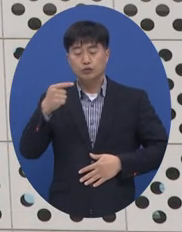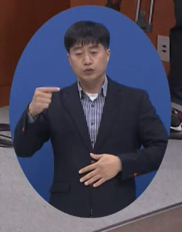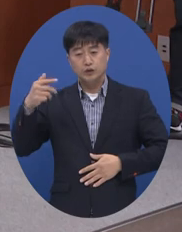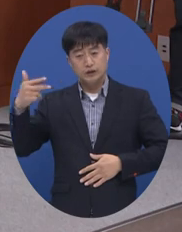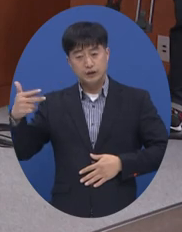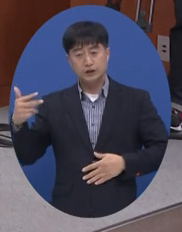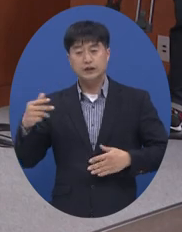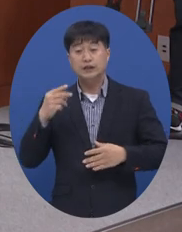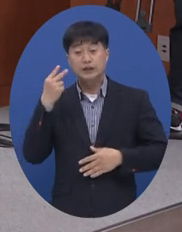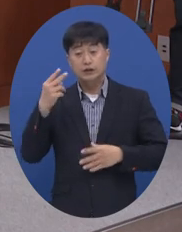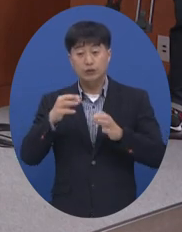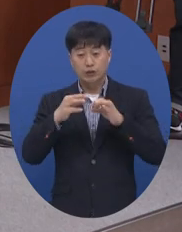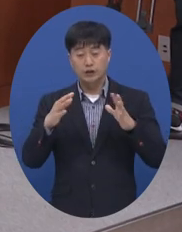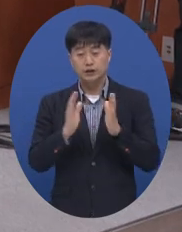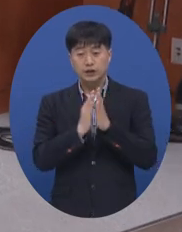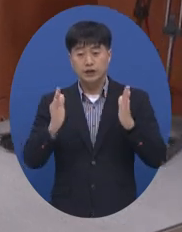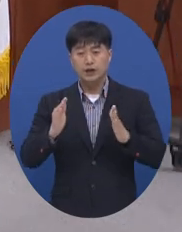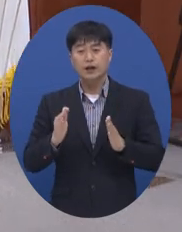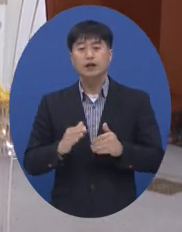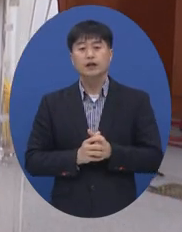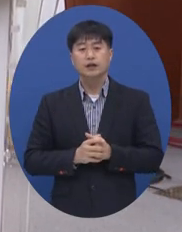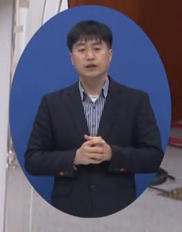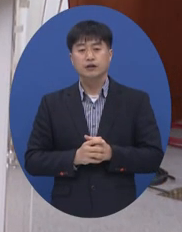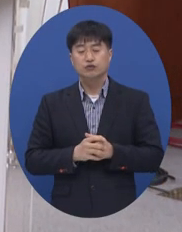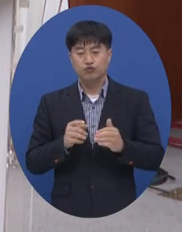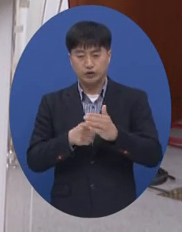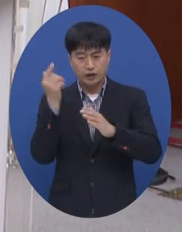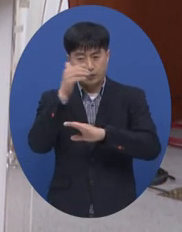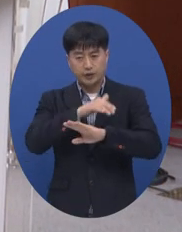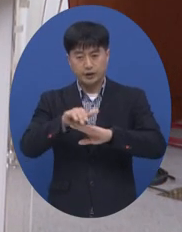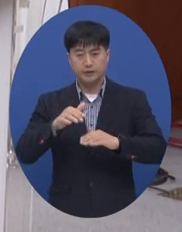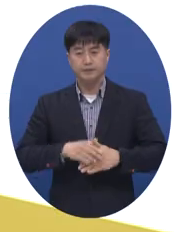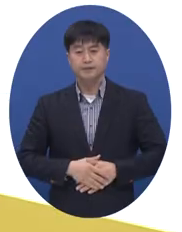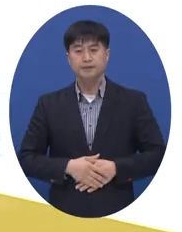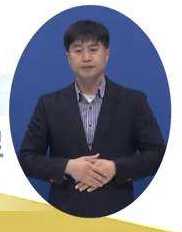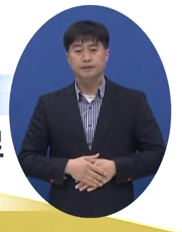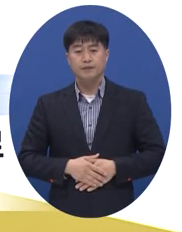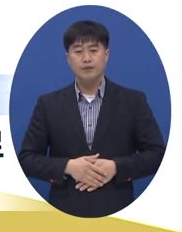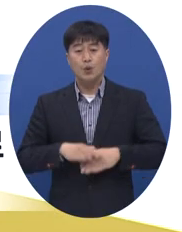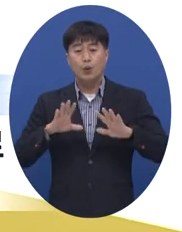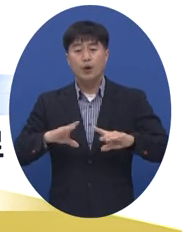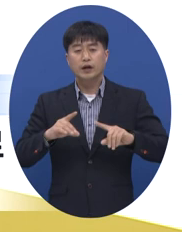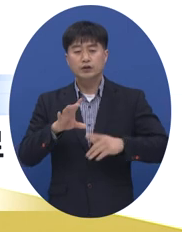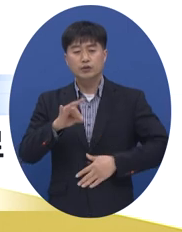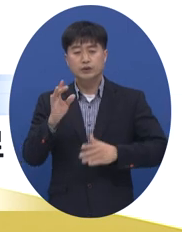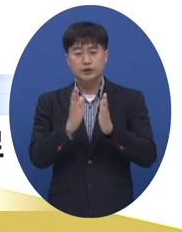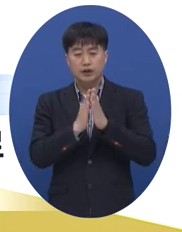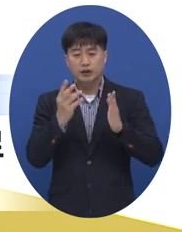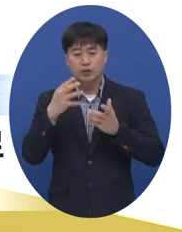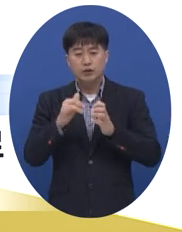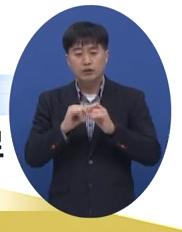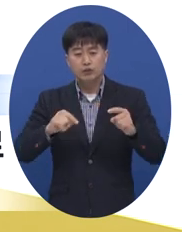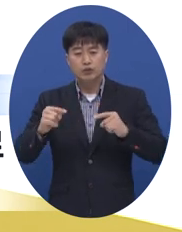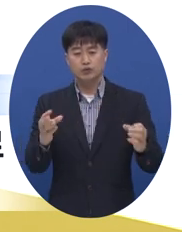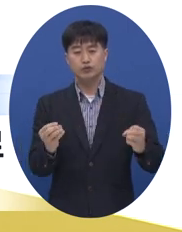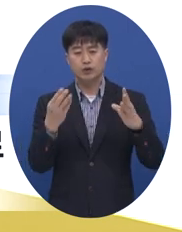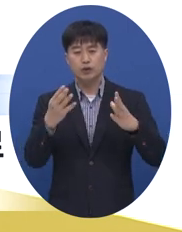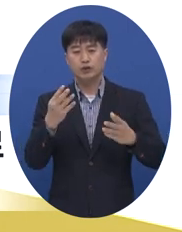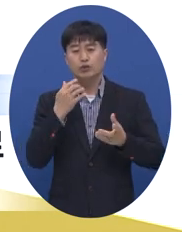이틀 동안 열고 3대 전략을 중심으로 추진할 계획입니다. 올해 처음 시도되는 경기도민